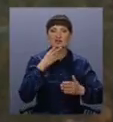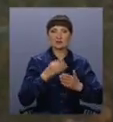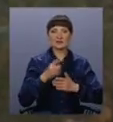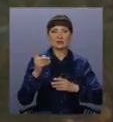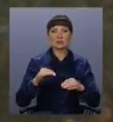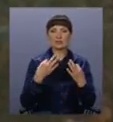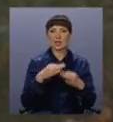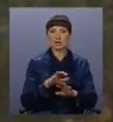не выдают